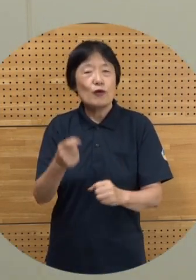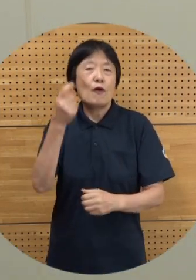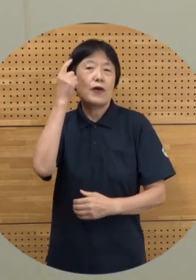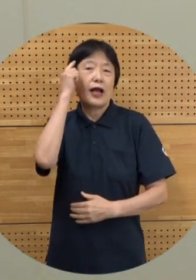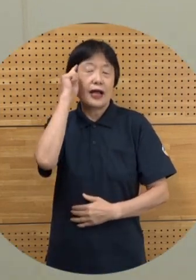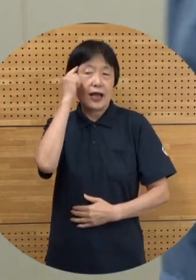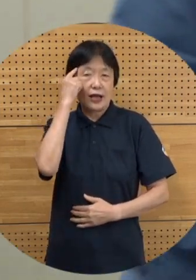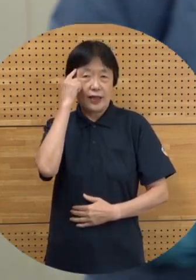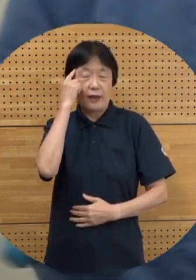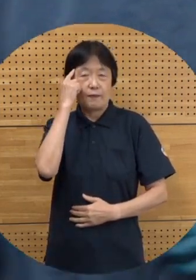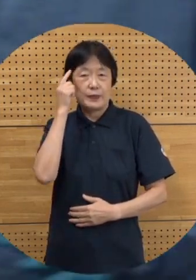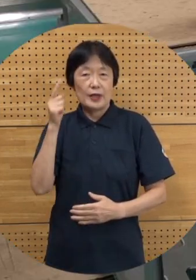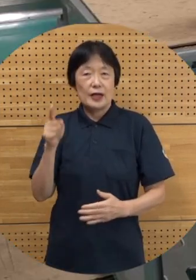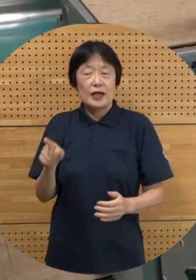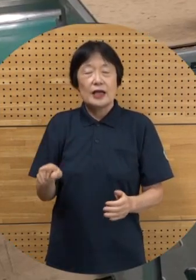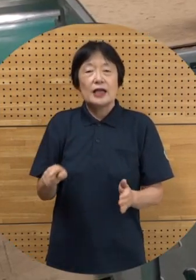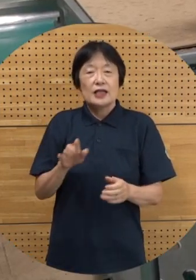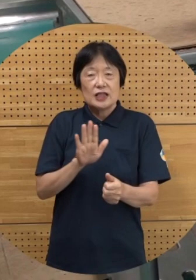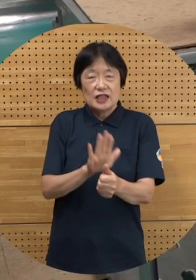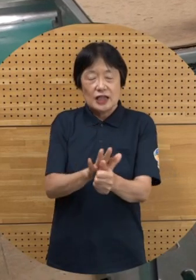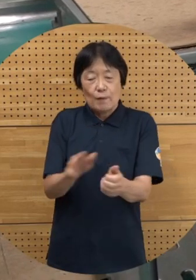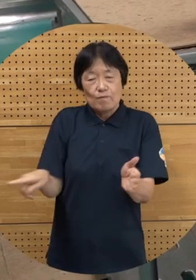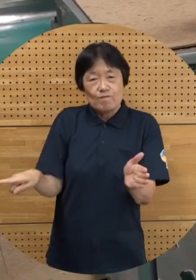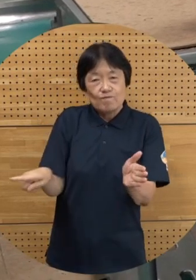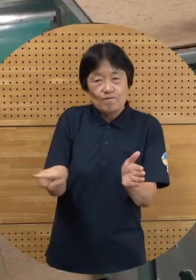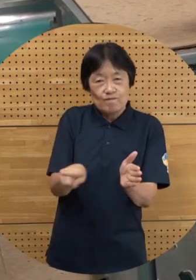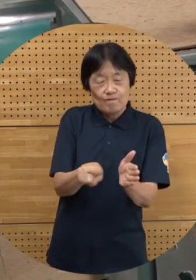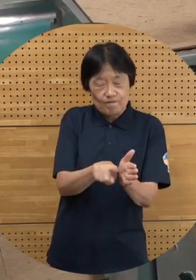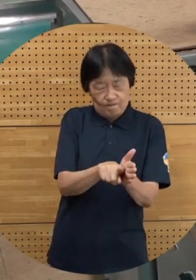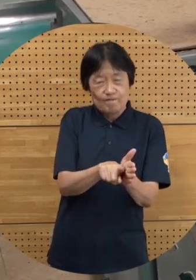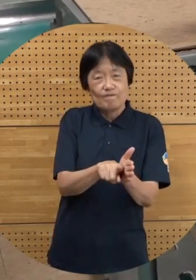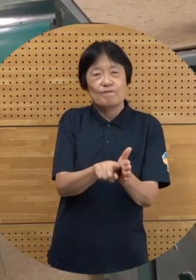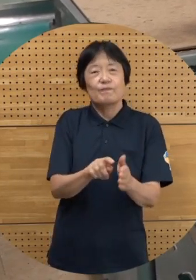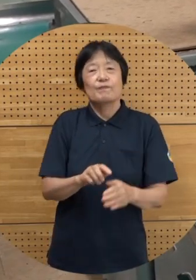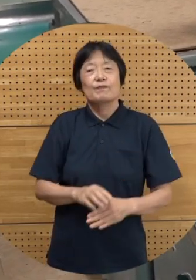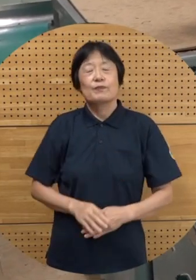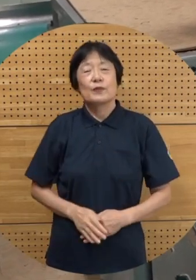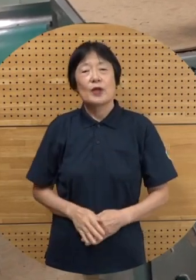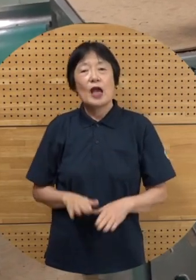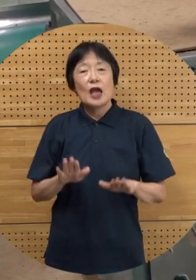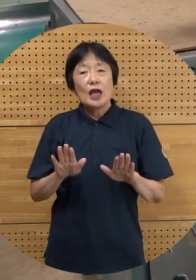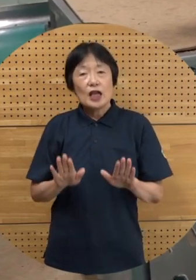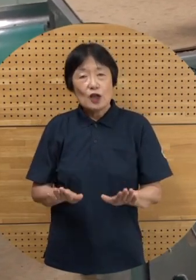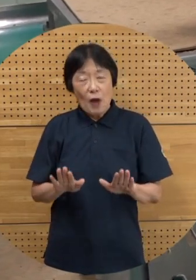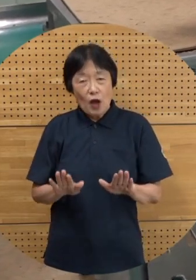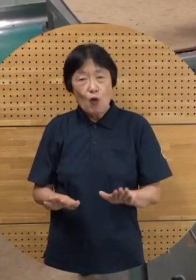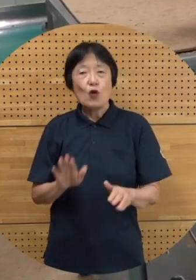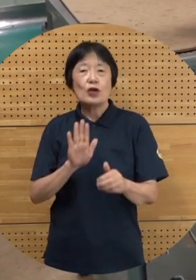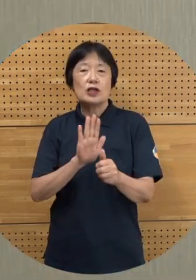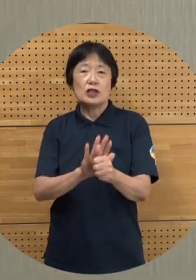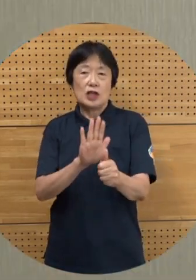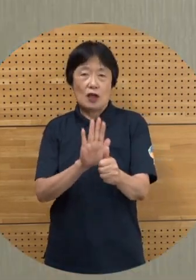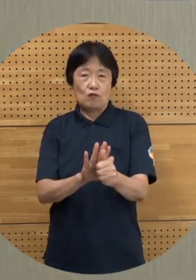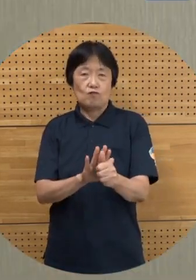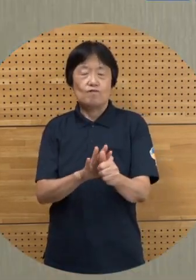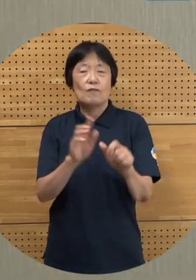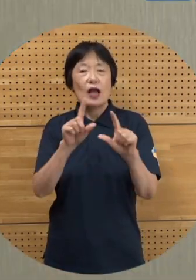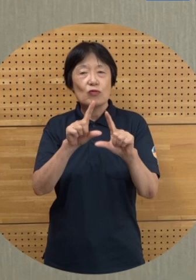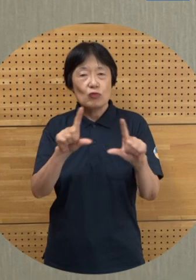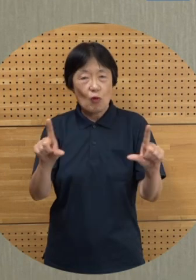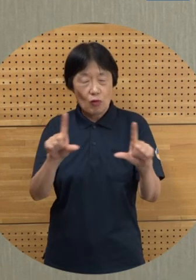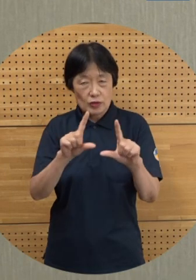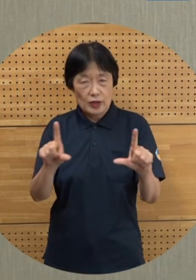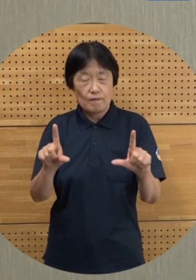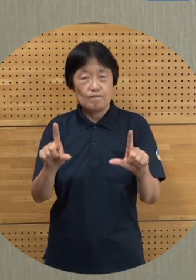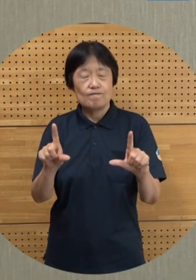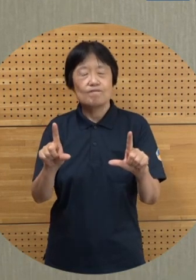に今まで支援してまいりました。今をですね、支援させていただいてるんですけども、